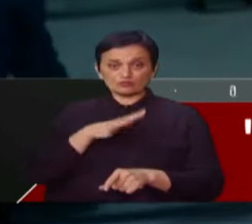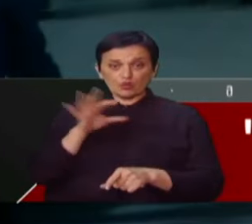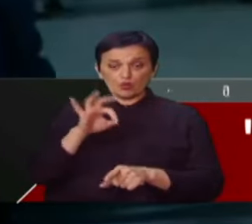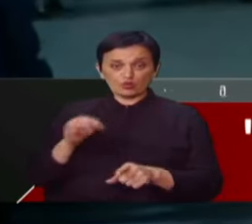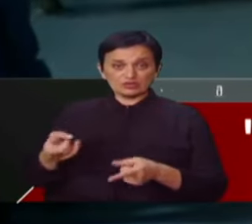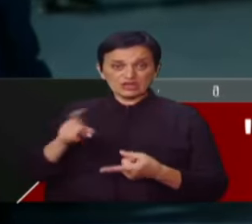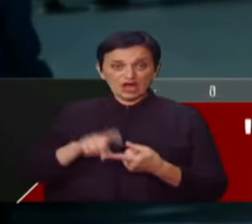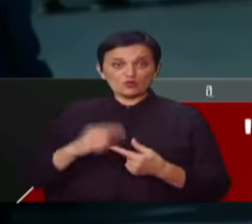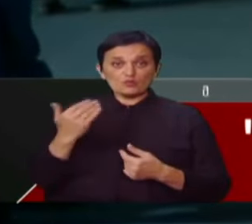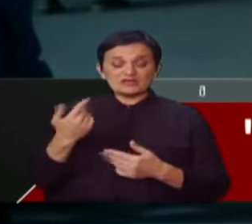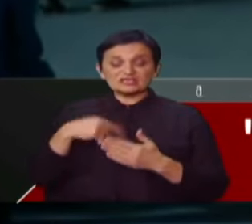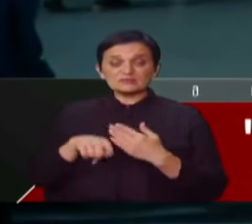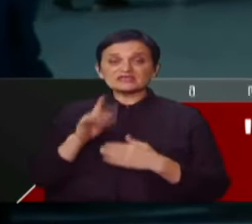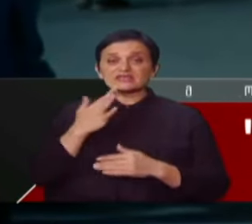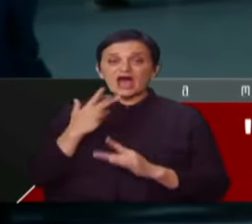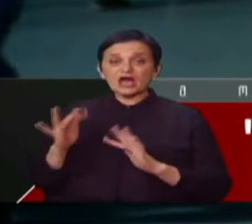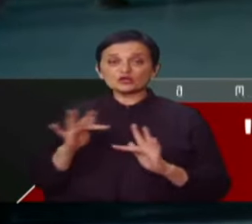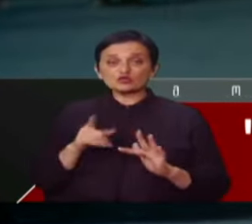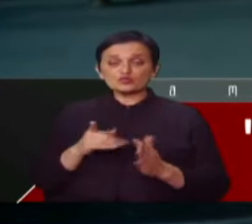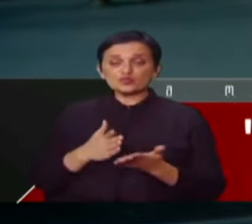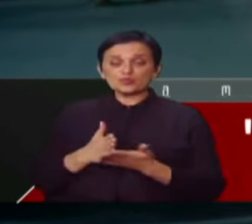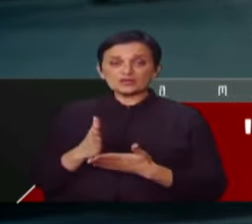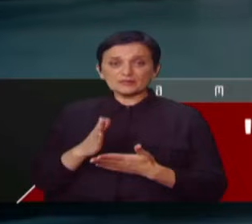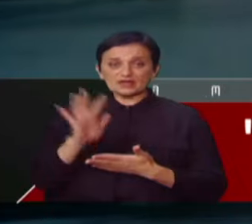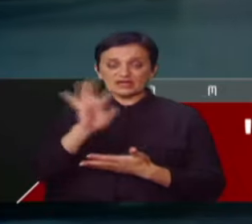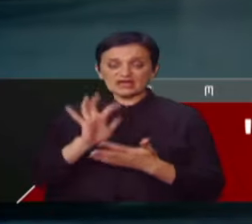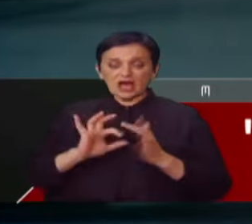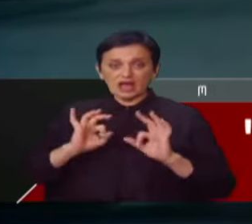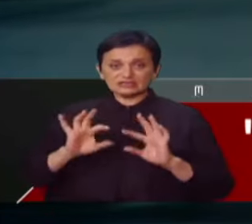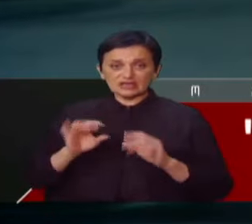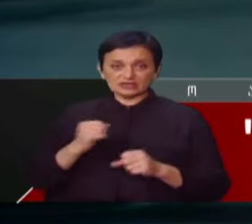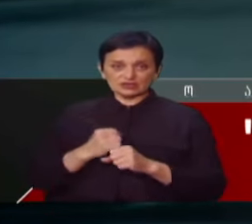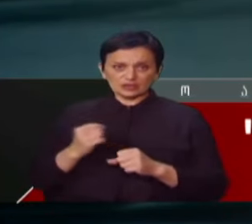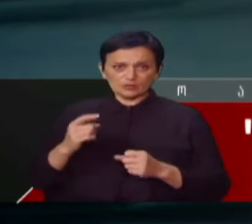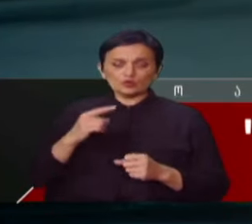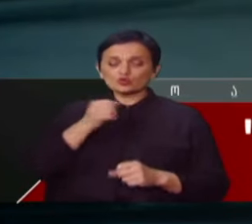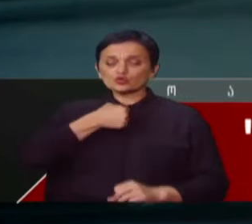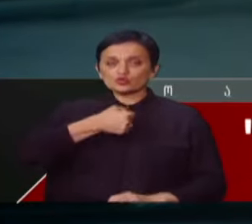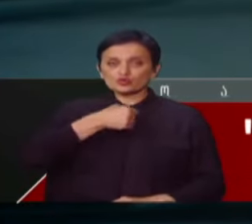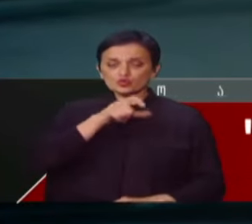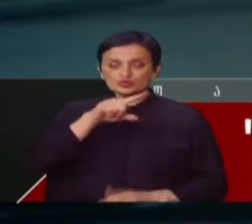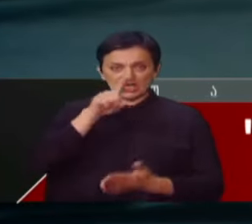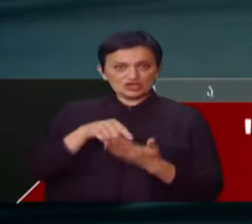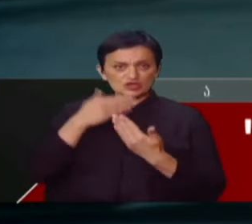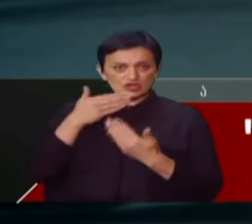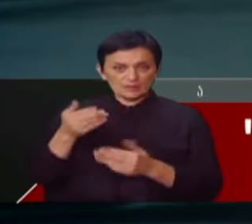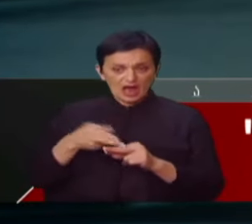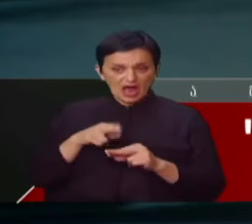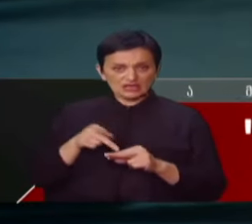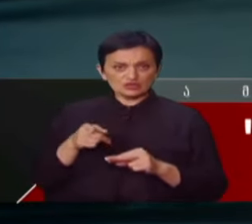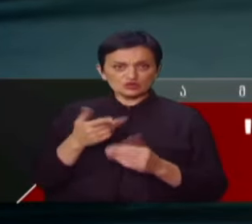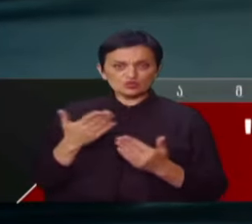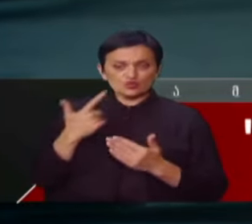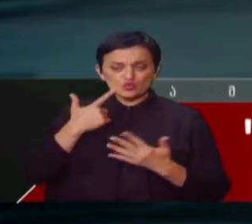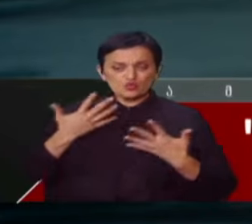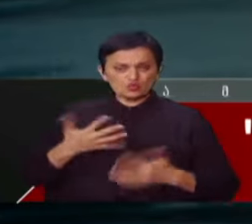ამასთან დაკავშირებით, მის მიერ ნაციონალური მოძრაობის მისამართით გაკეთებულ განცხადებებთან დაკავშირებით და ჟურნალისტებმა იკითხეს, ხომ არ უქმნის ეს გარკვეული